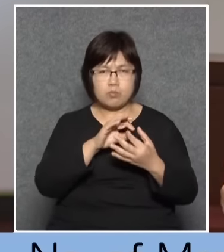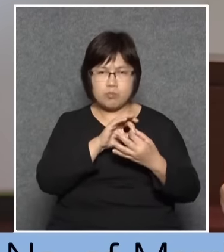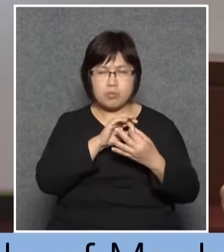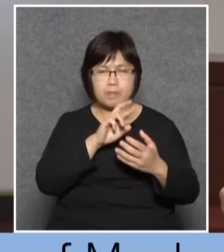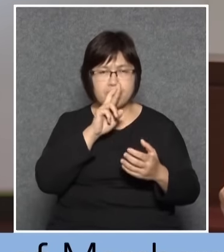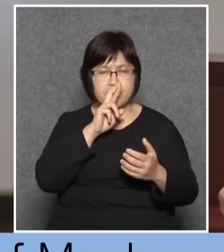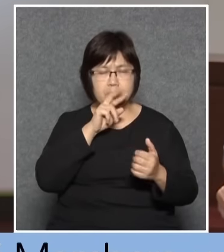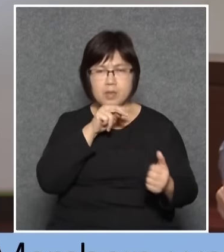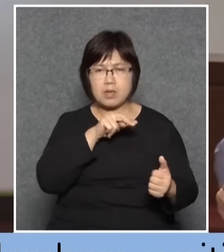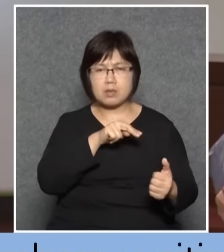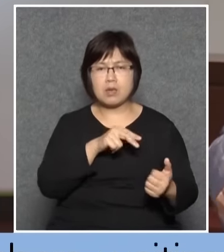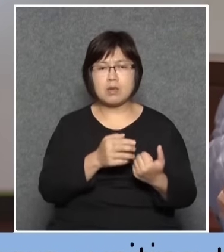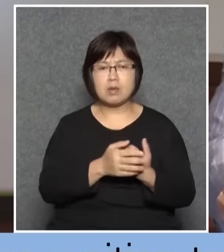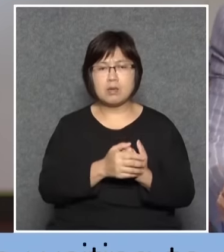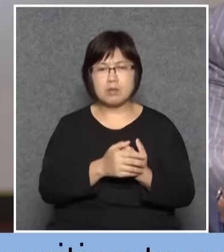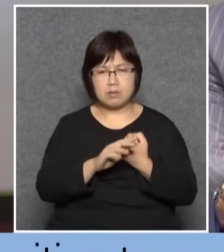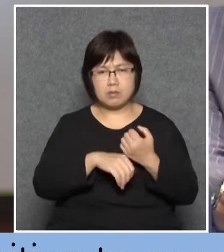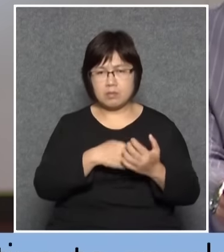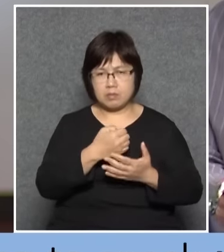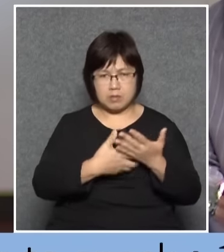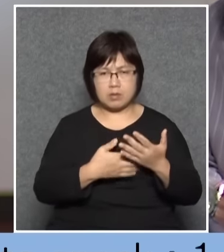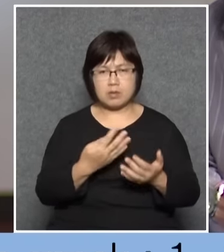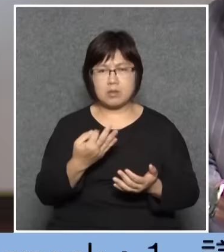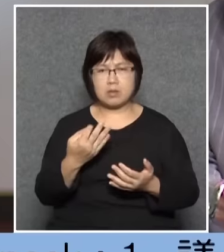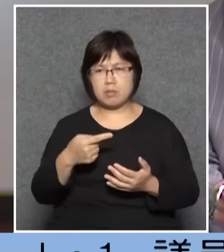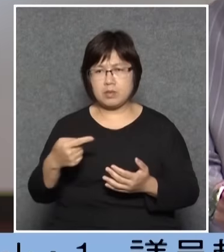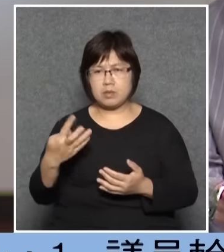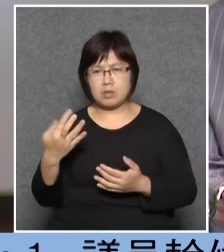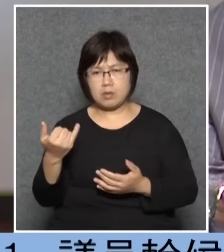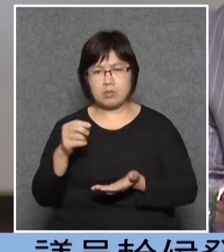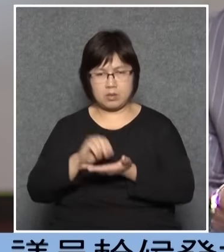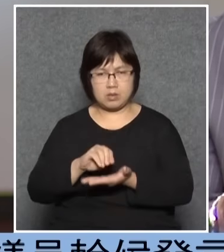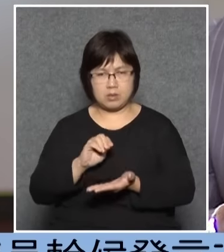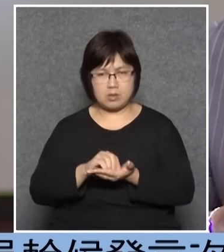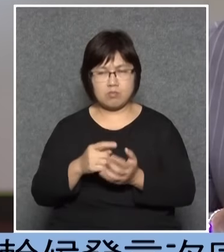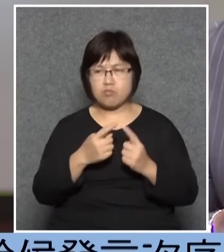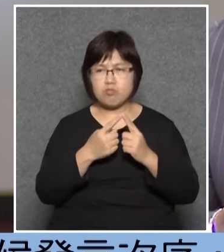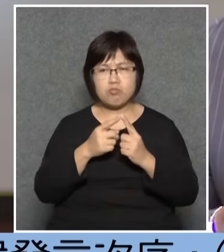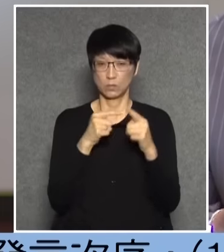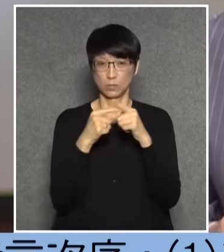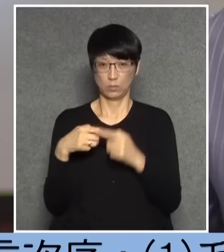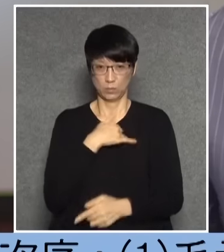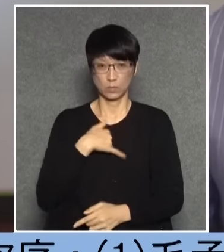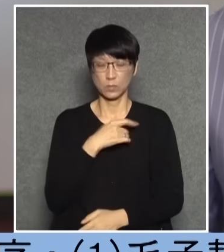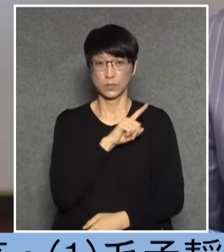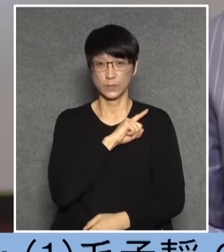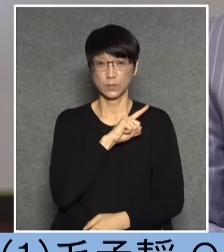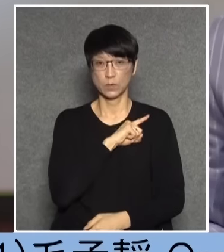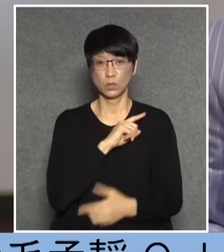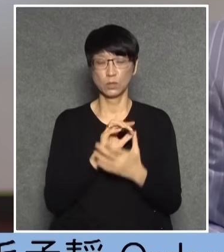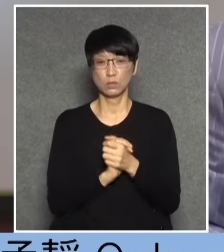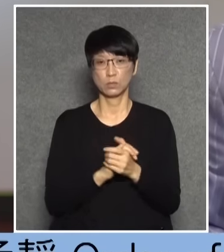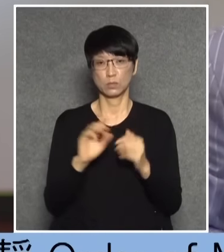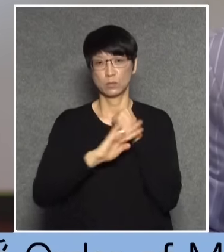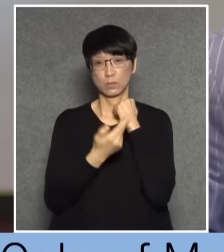察。雖然條例第43至46条就列明，喂，市民如果你懷疑自己被執法部門截